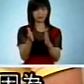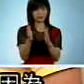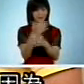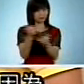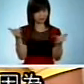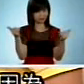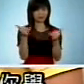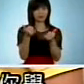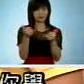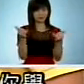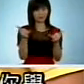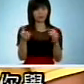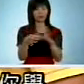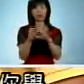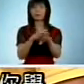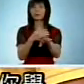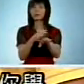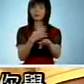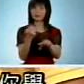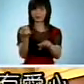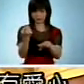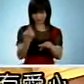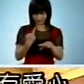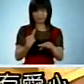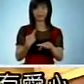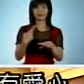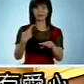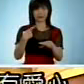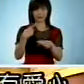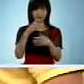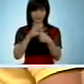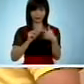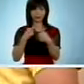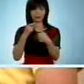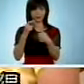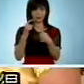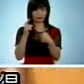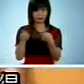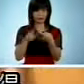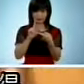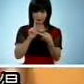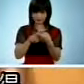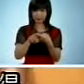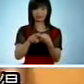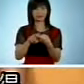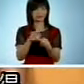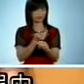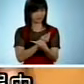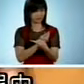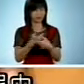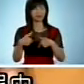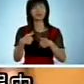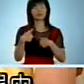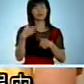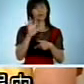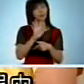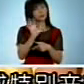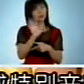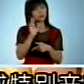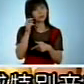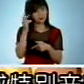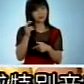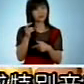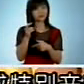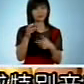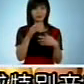天就是因为他不会才来找你学，所以你要更有爱心，更有耐心。那所以我不觉得在带他的过程中